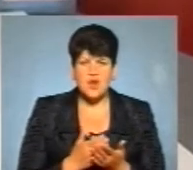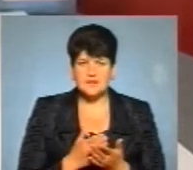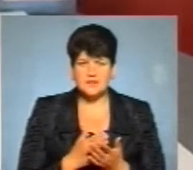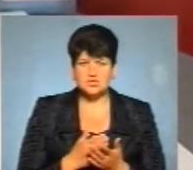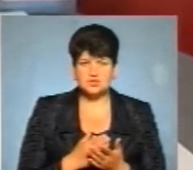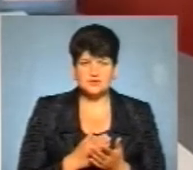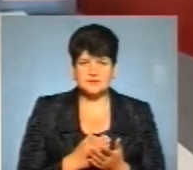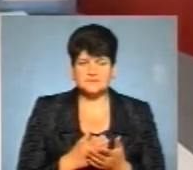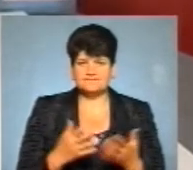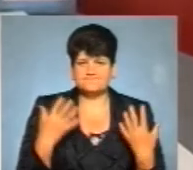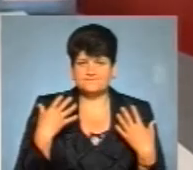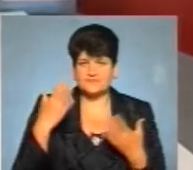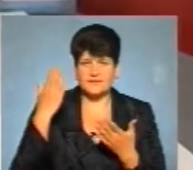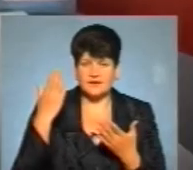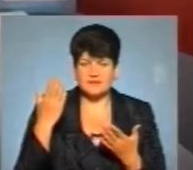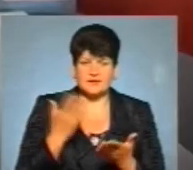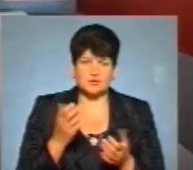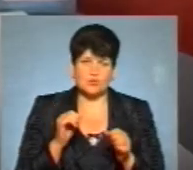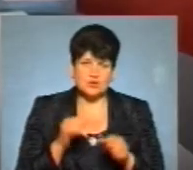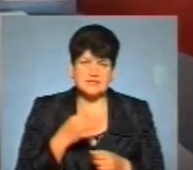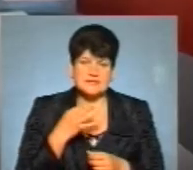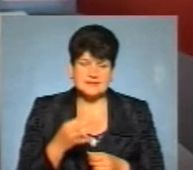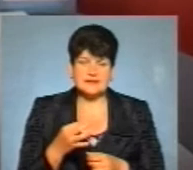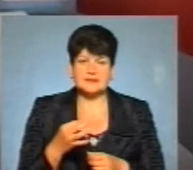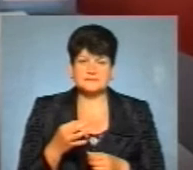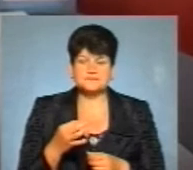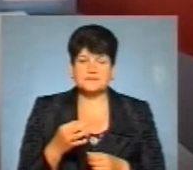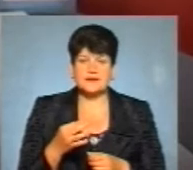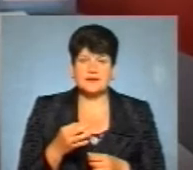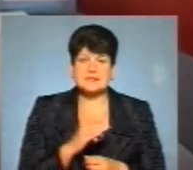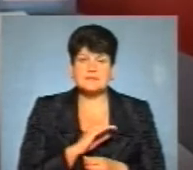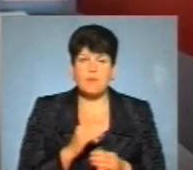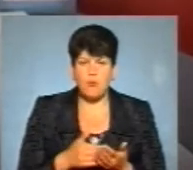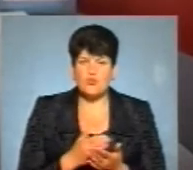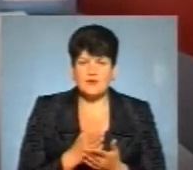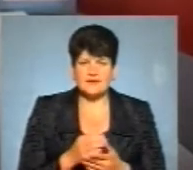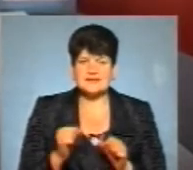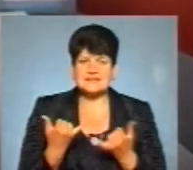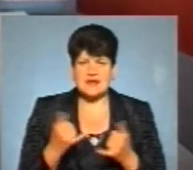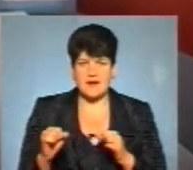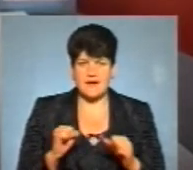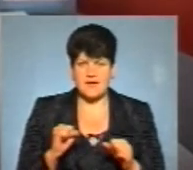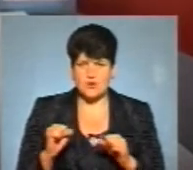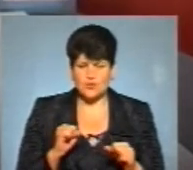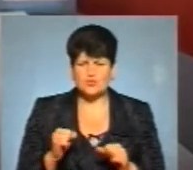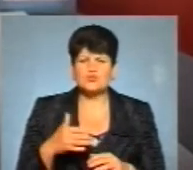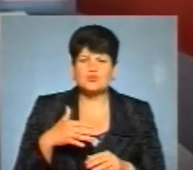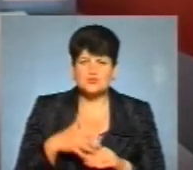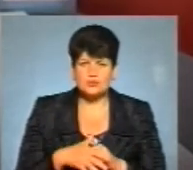зараз вийшли на, ну, якщо можемо називати їх елітами, так, політичні сили, які зараз керують, зрозуміло,